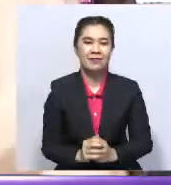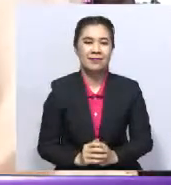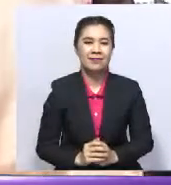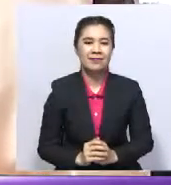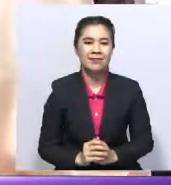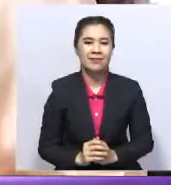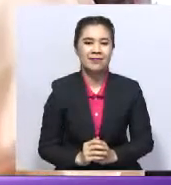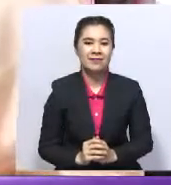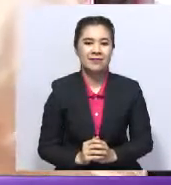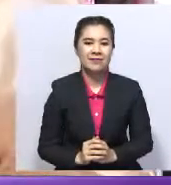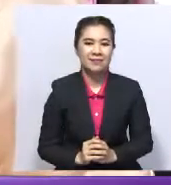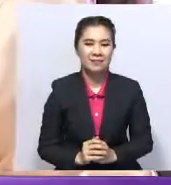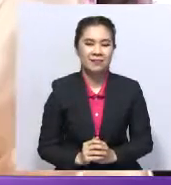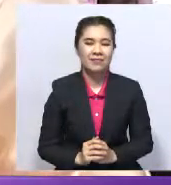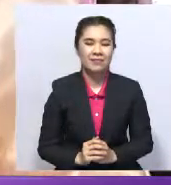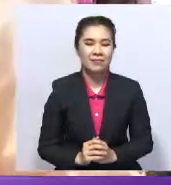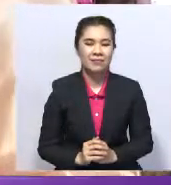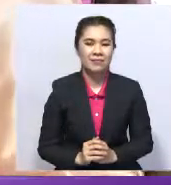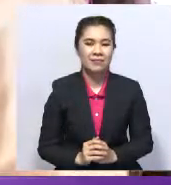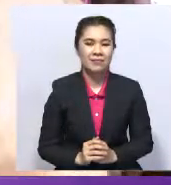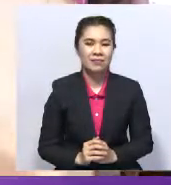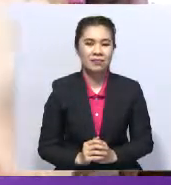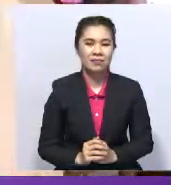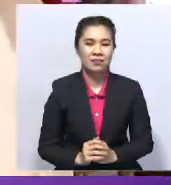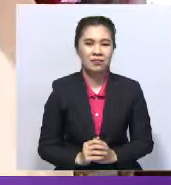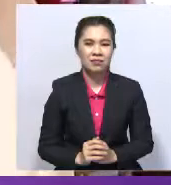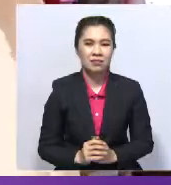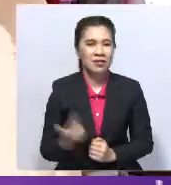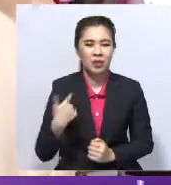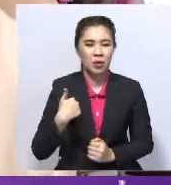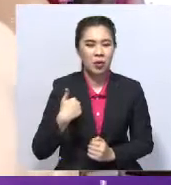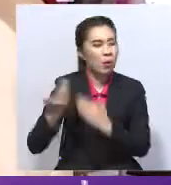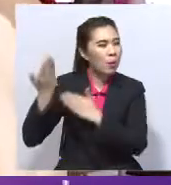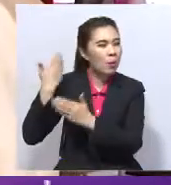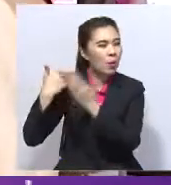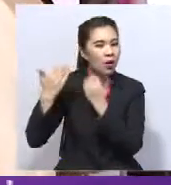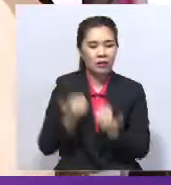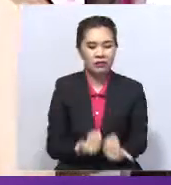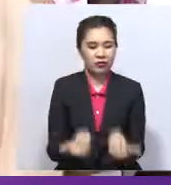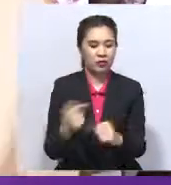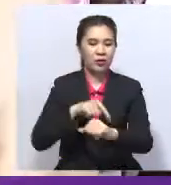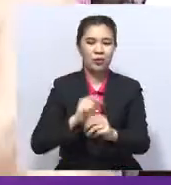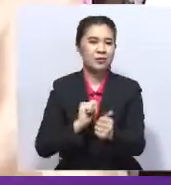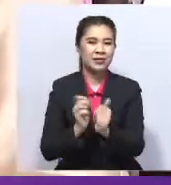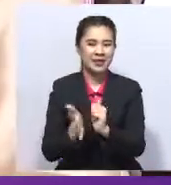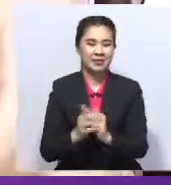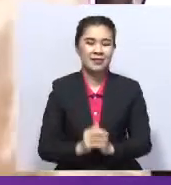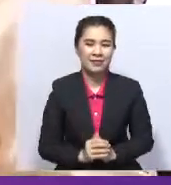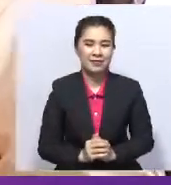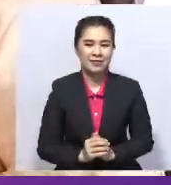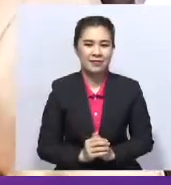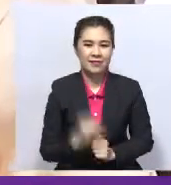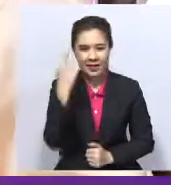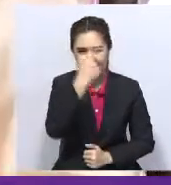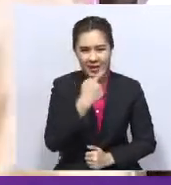ลายๆคนนะครับที่เชื่อได้ว่าไม่มีใครน่าจะเกิดทันยุคนั้นแล้วนะก็คือถ้าเกิดว่าใครที่อยากจะมาเ